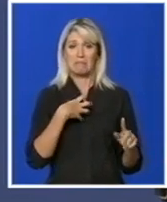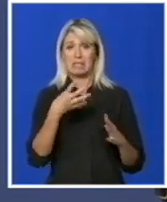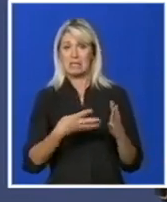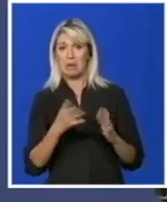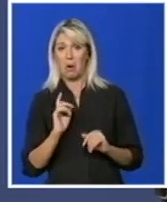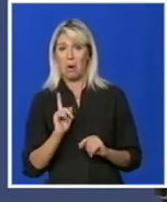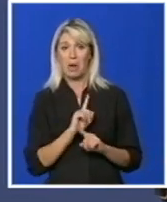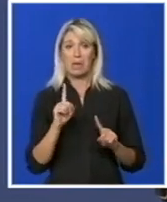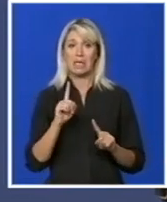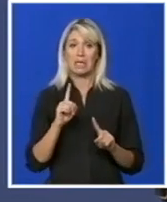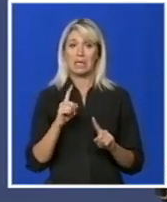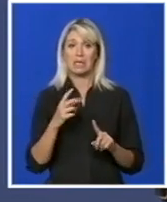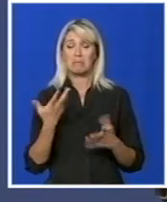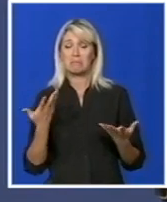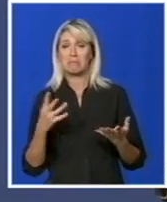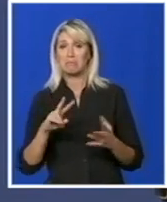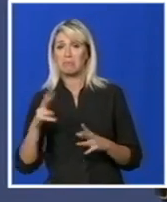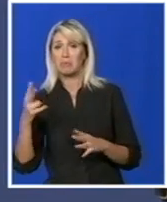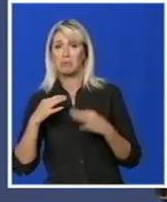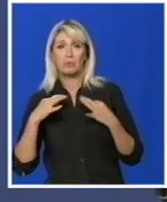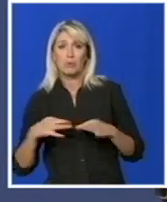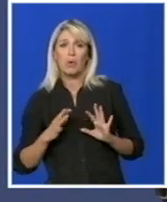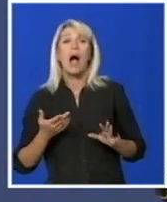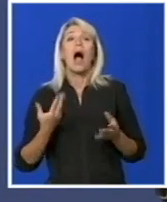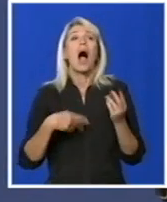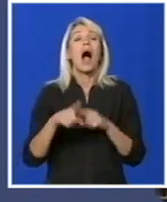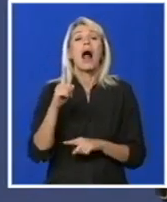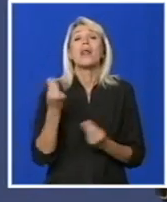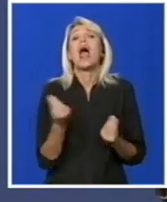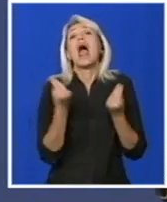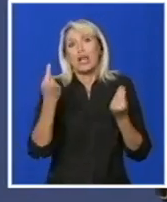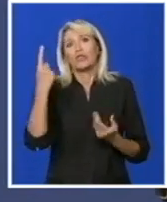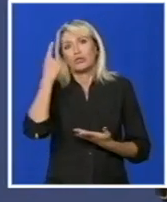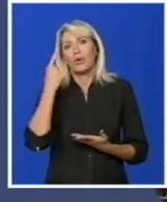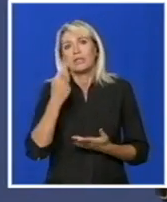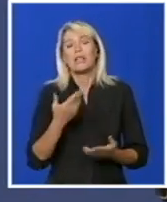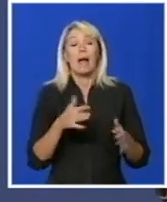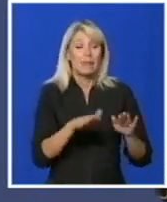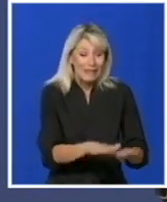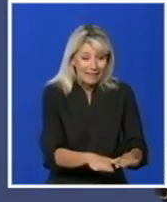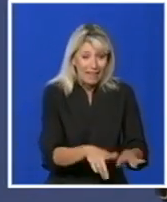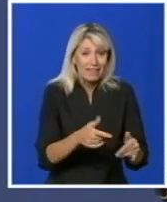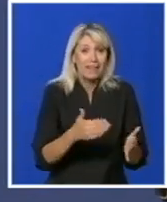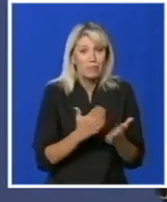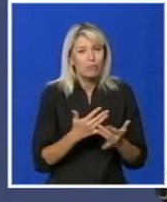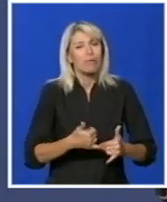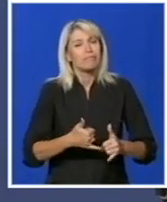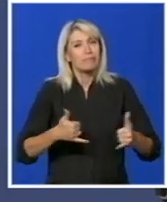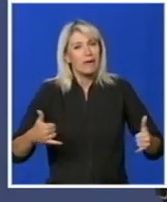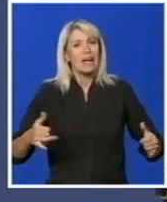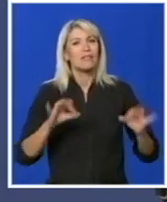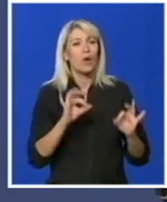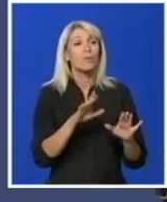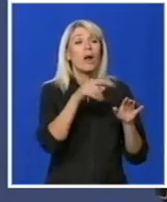što je neophodno da lekar zna, ali mogu vam reći, za razvoj jednog deteta i u tim uslovima koje mu škola pruža